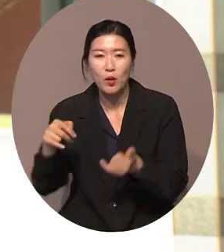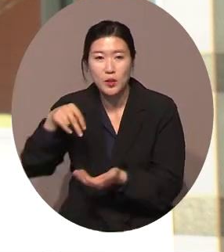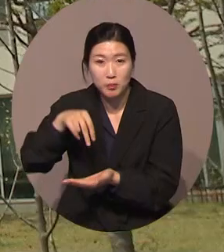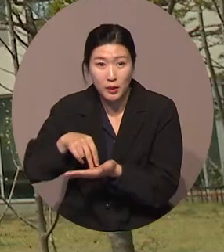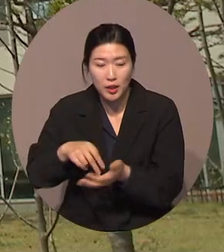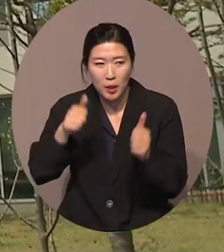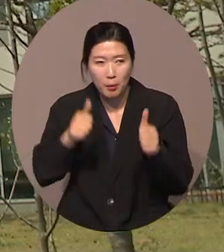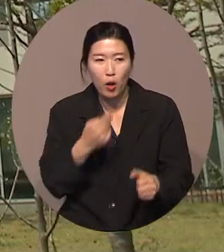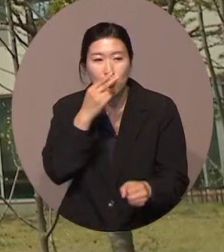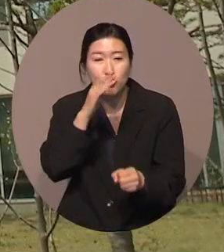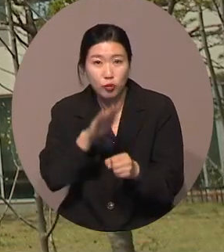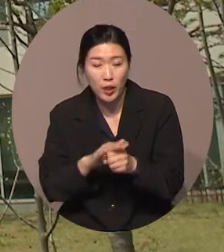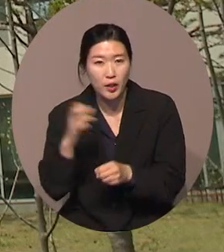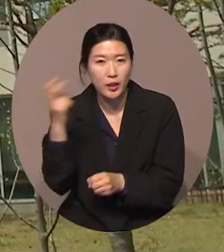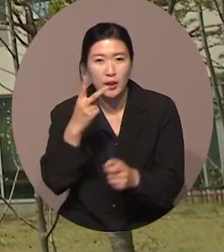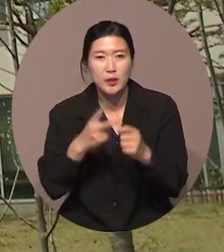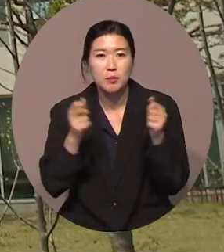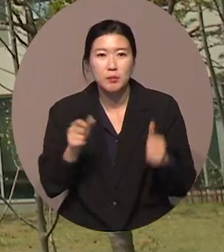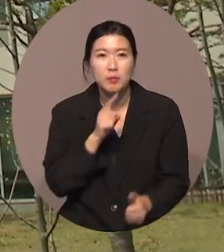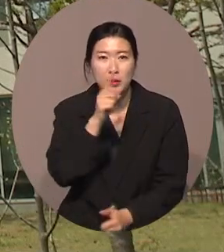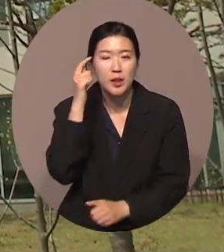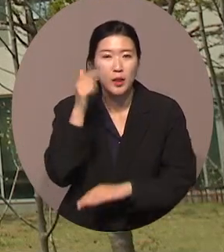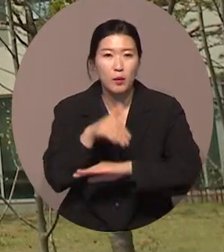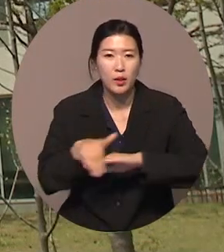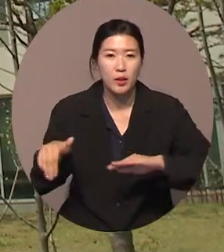판결에 불복해 항소했습니다